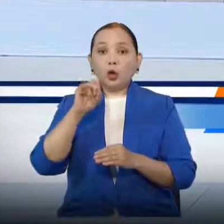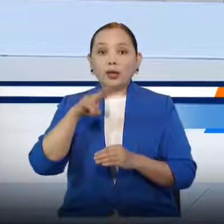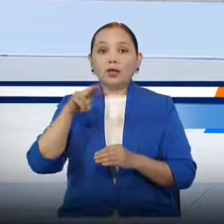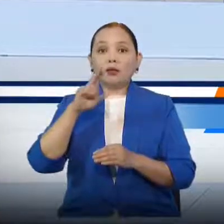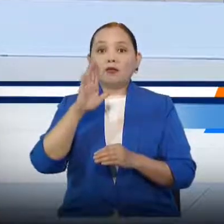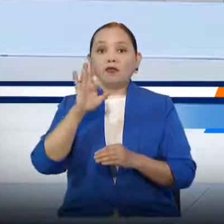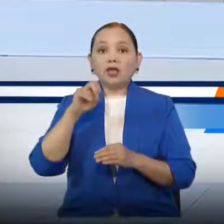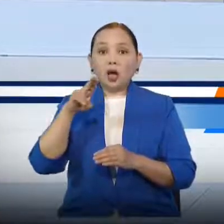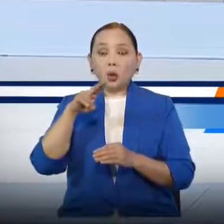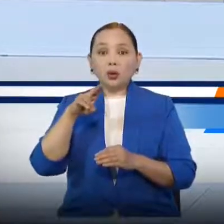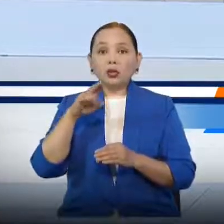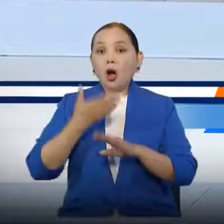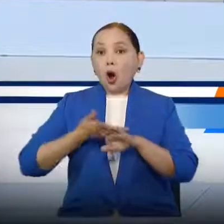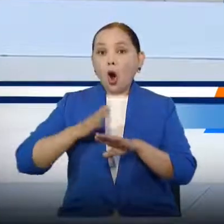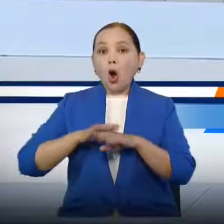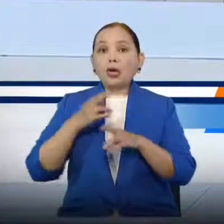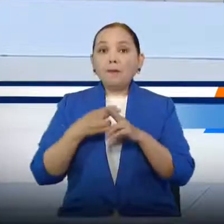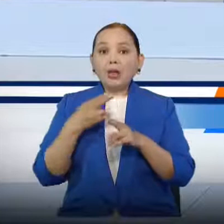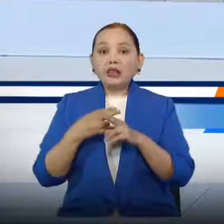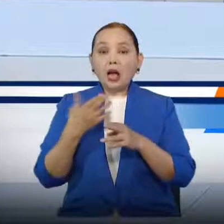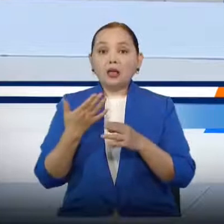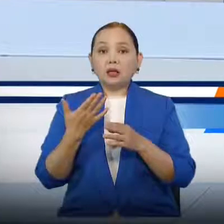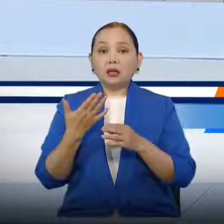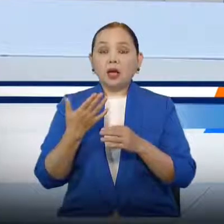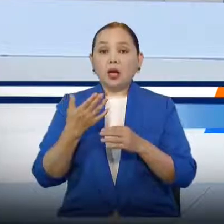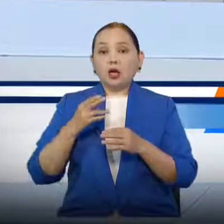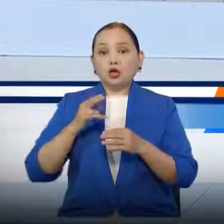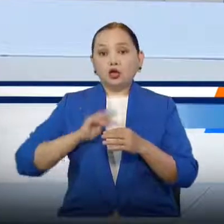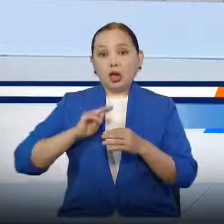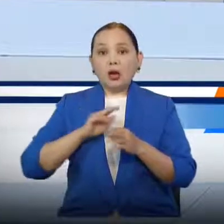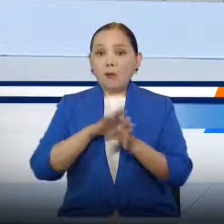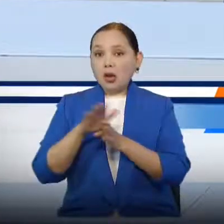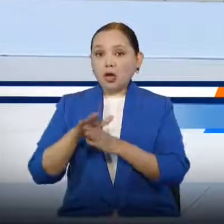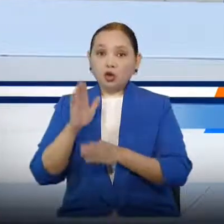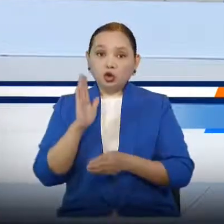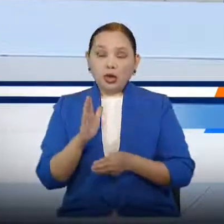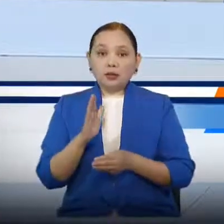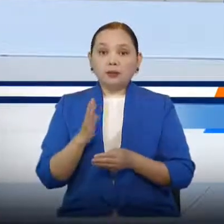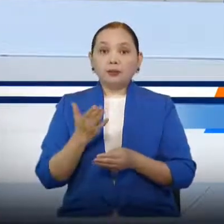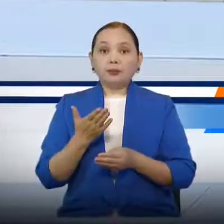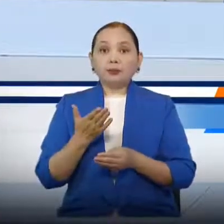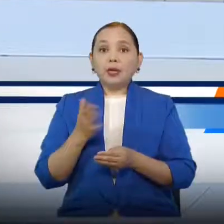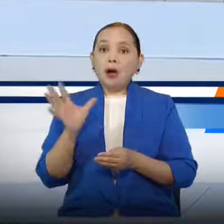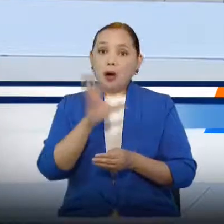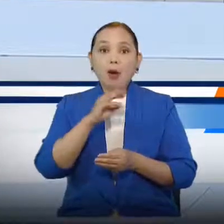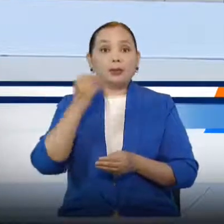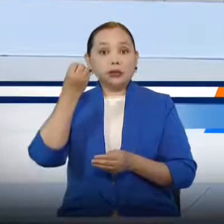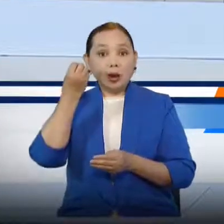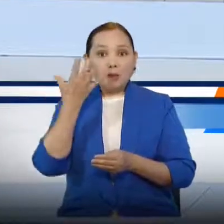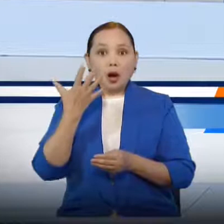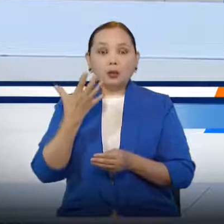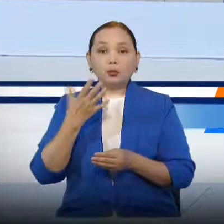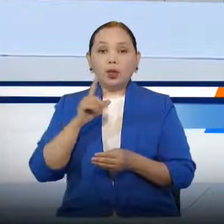vodorod, fitorit hamda og'ir metallarni o'lchov ishlari amalga oshiriladi. Hammamizga ma'lumki,